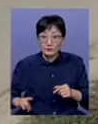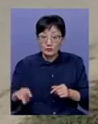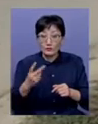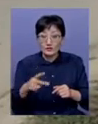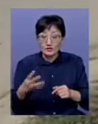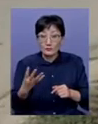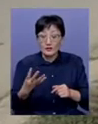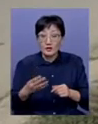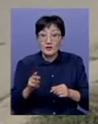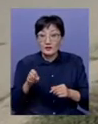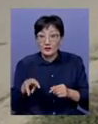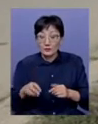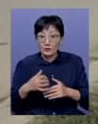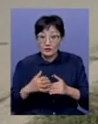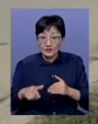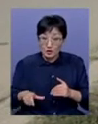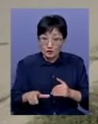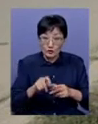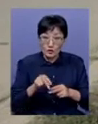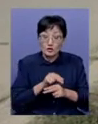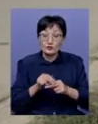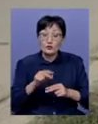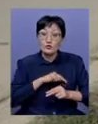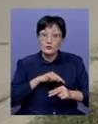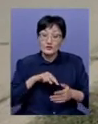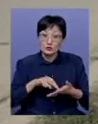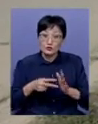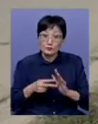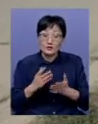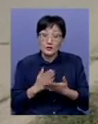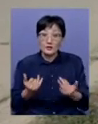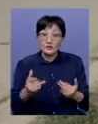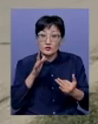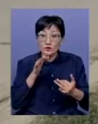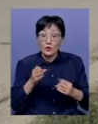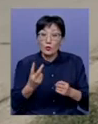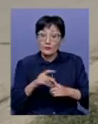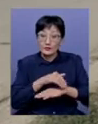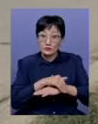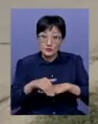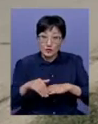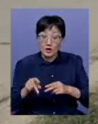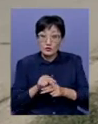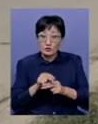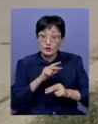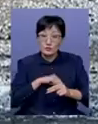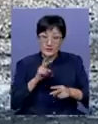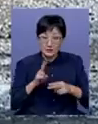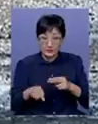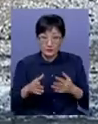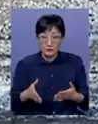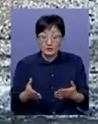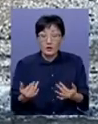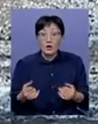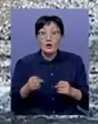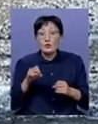24 шақырым орташа жол жөндеу жұмыстары жоспарланған. Қазіргі таңда 11 көшеге жөндеу жұмыстары аяқталды.